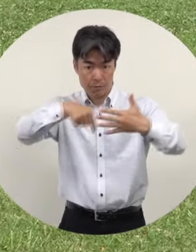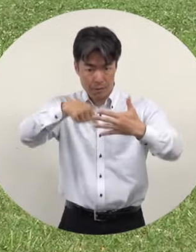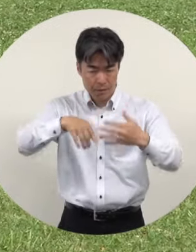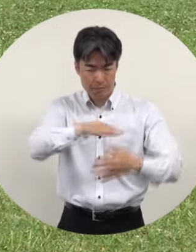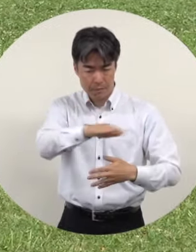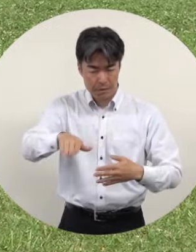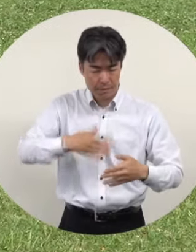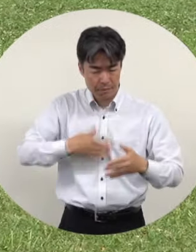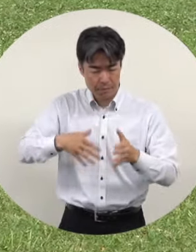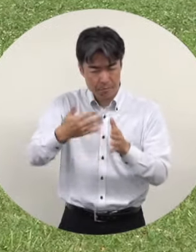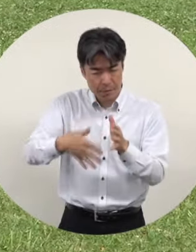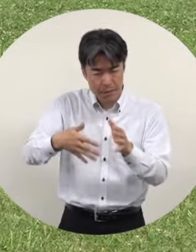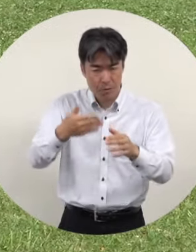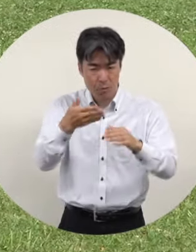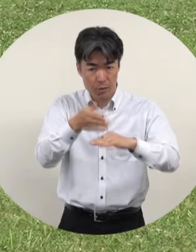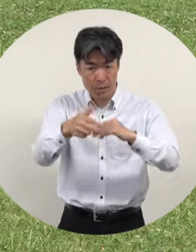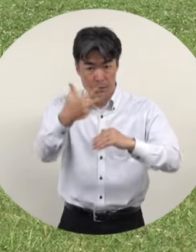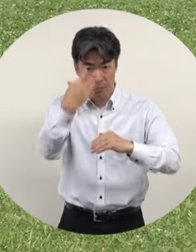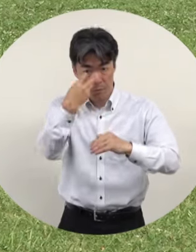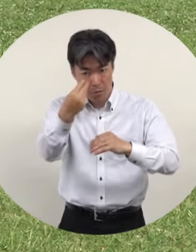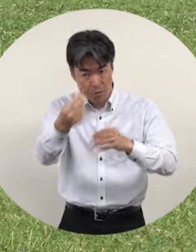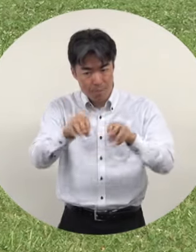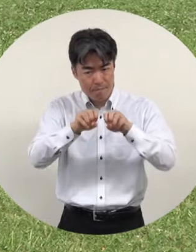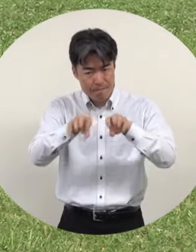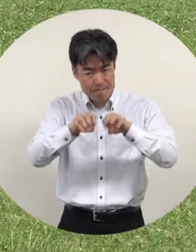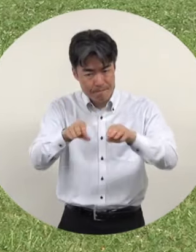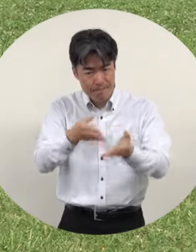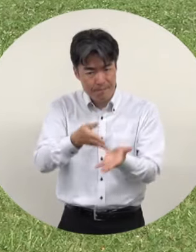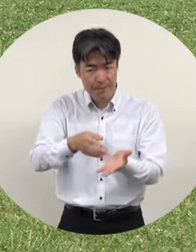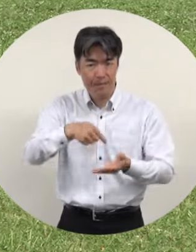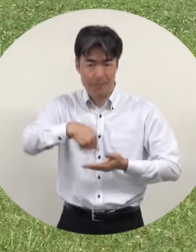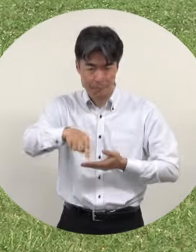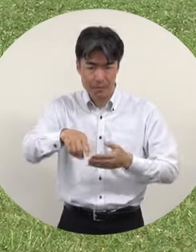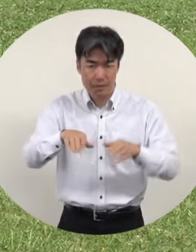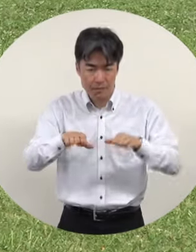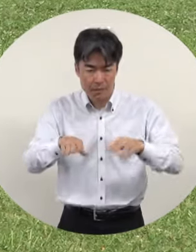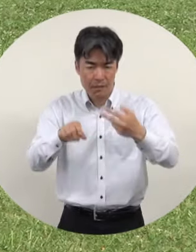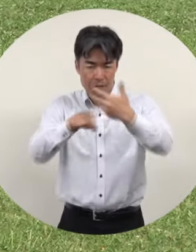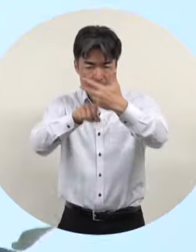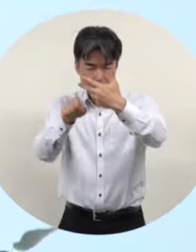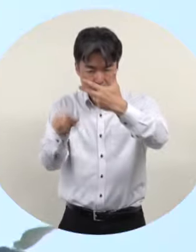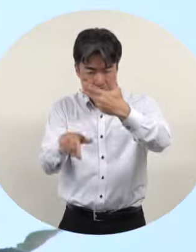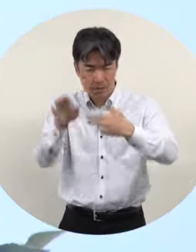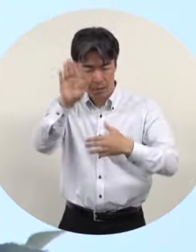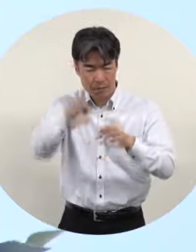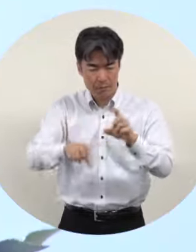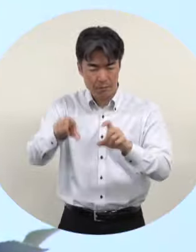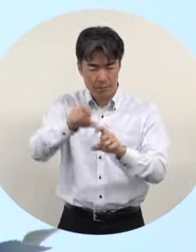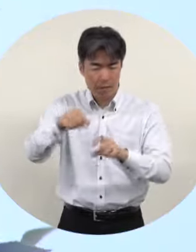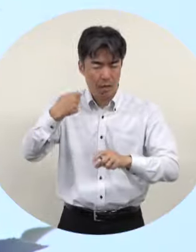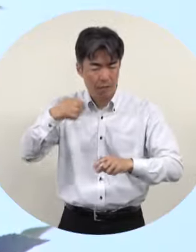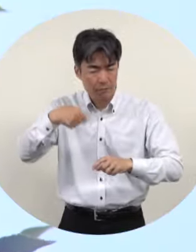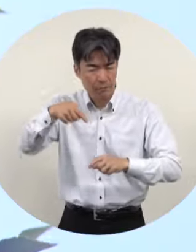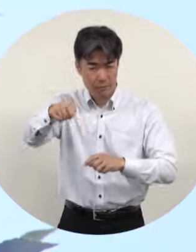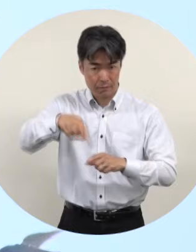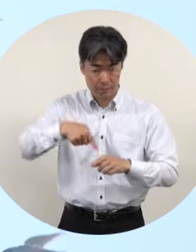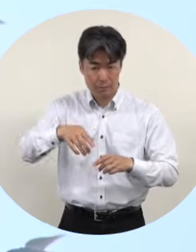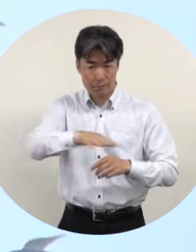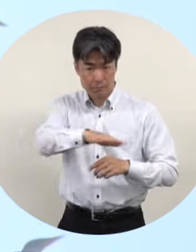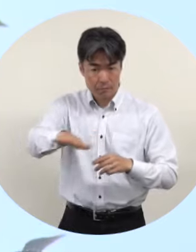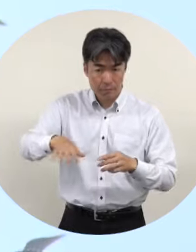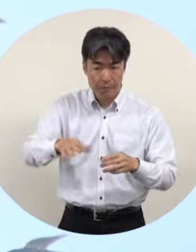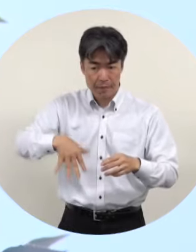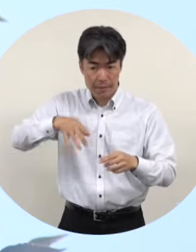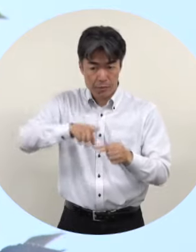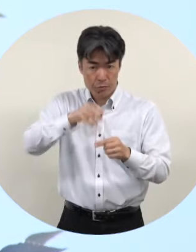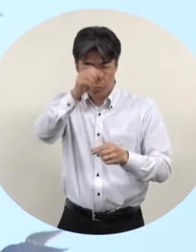まだ知られていない越谷市の魅力を発信していきます。さあ、季節は7月、ますます暑くなる時期ですね。皆さん